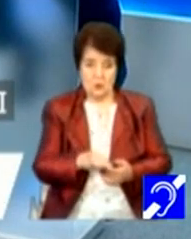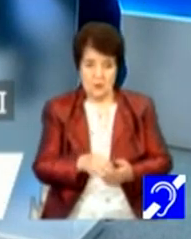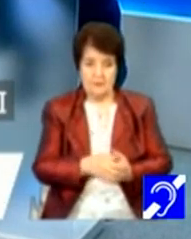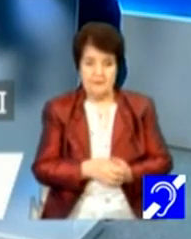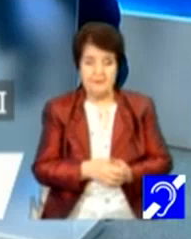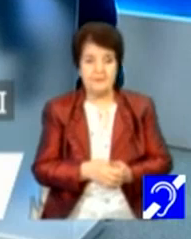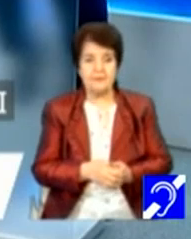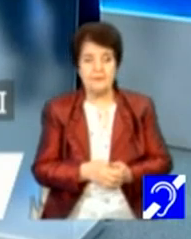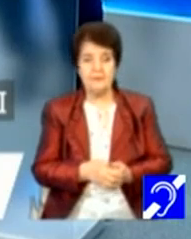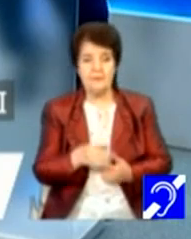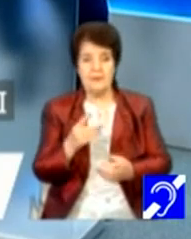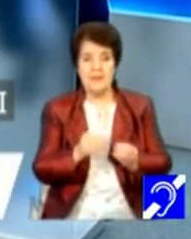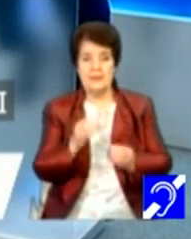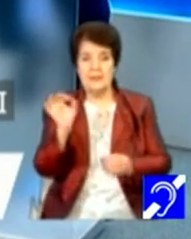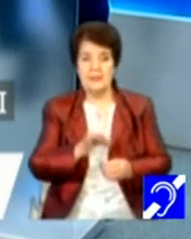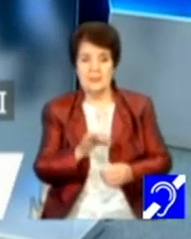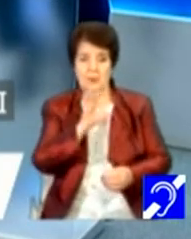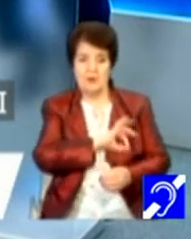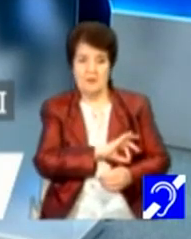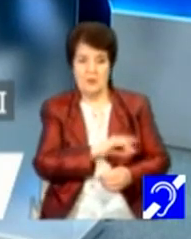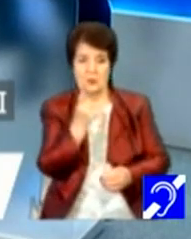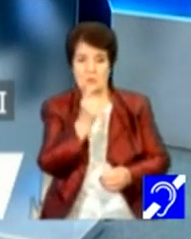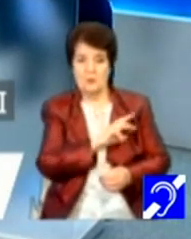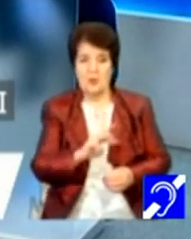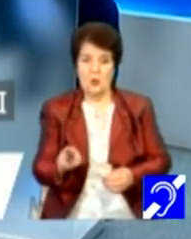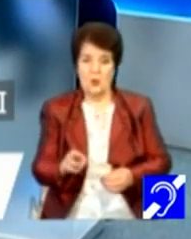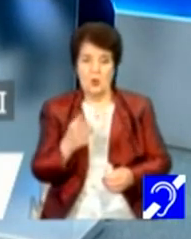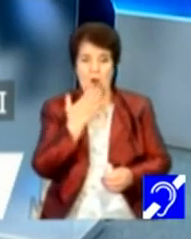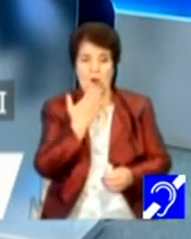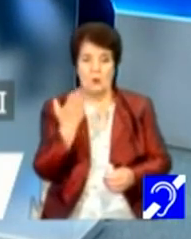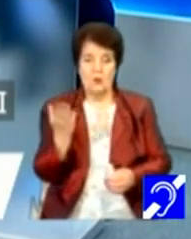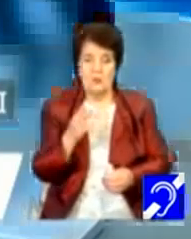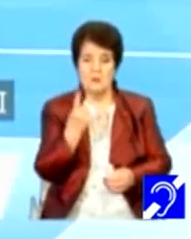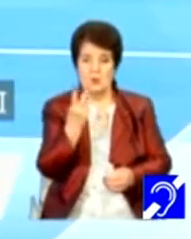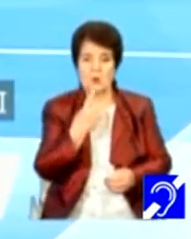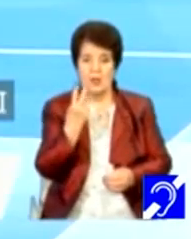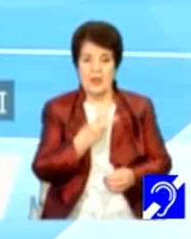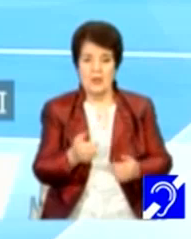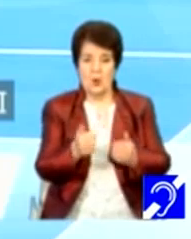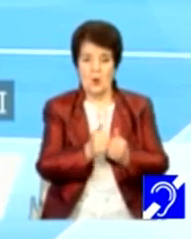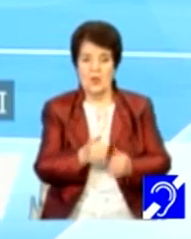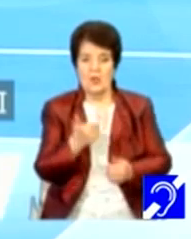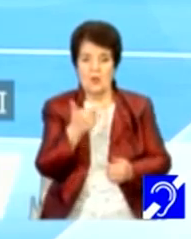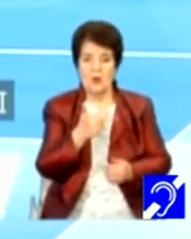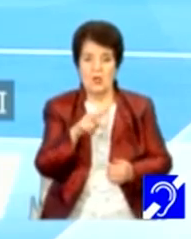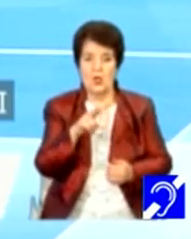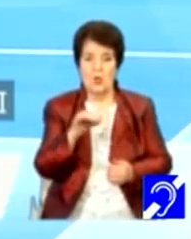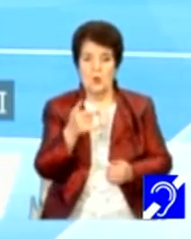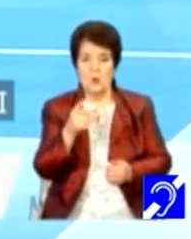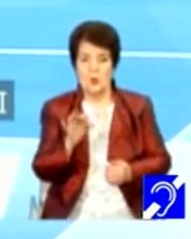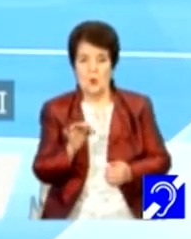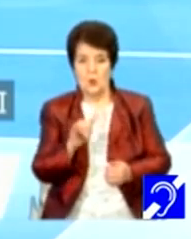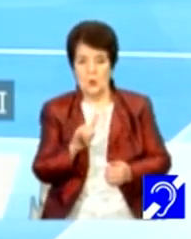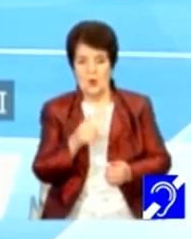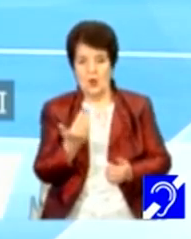10% dintre candidați au avut venituri mai mari de 1.000.000 de lei în ultimii 2 ani. Colegul meu, Gheorghe Lungu, a analizat datele